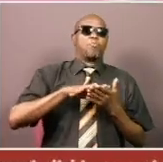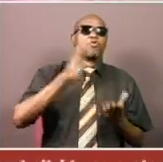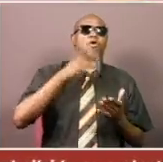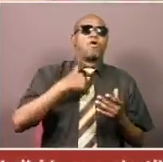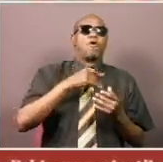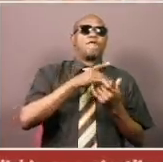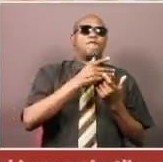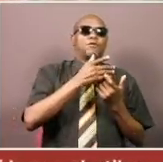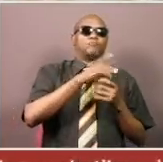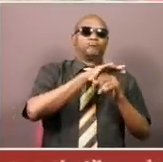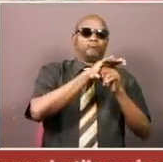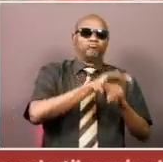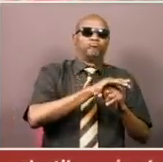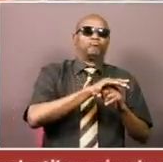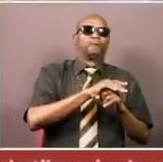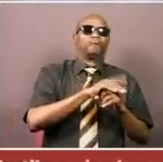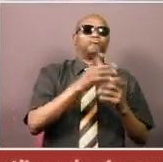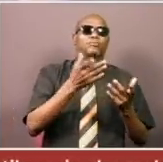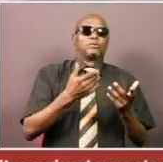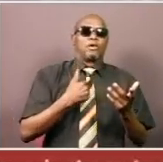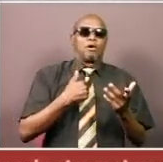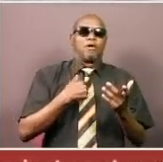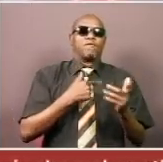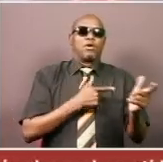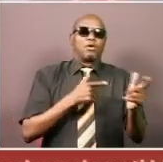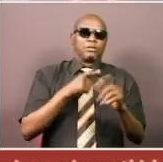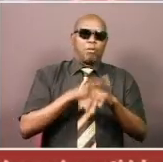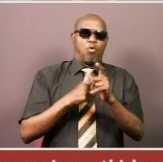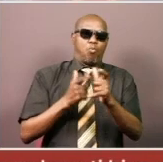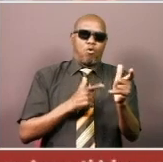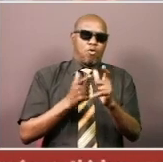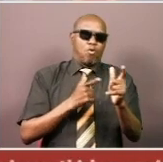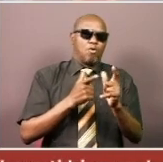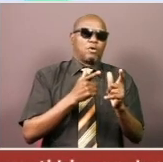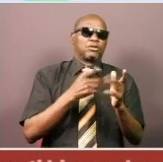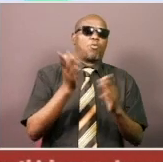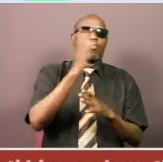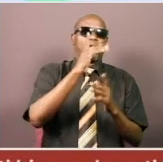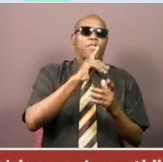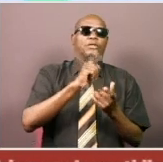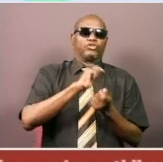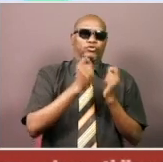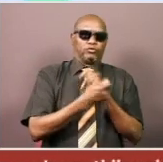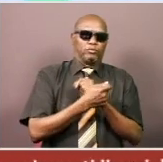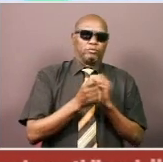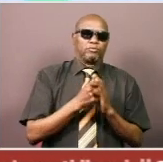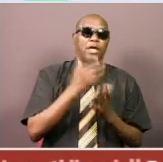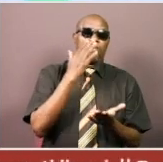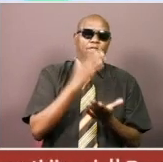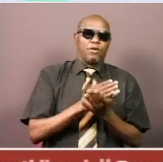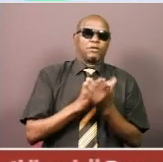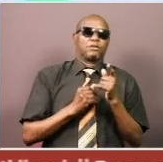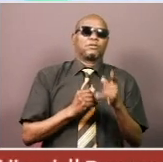kiasi wakati wa matukio ya dharura kama vile vita na mabadiliko ya hali ya hewa. It is a fact beyond